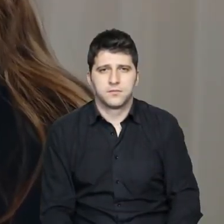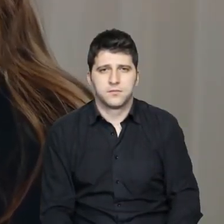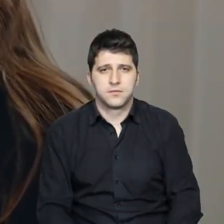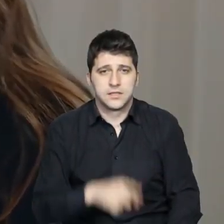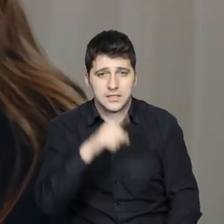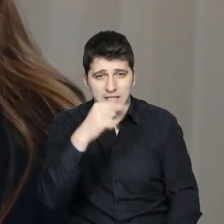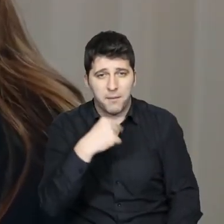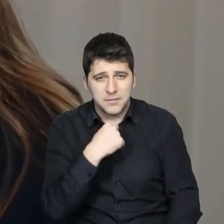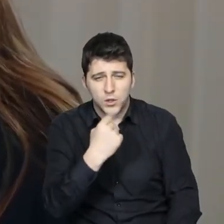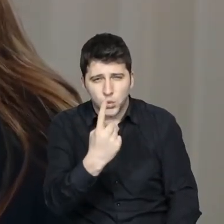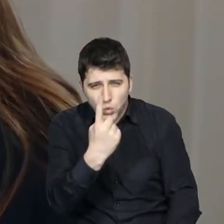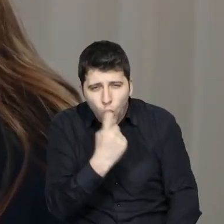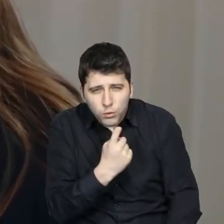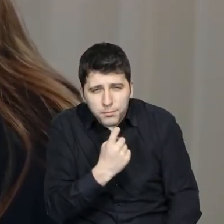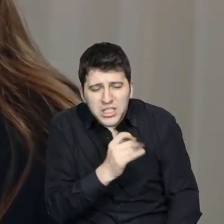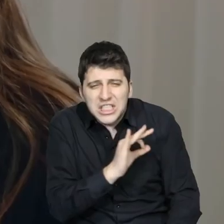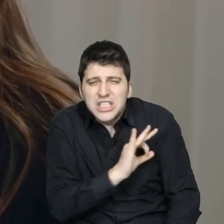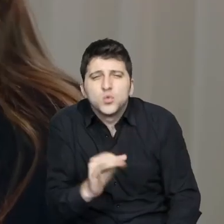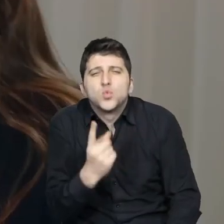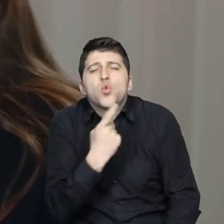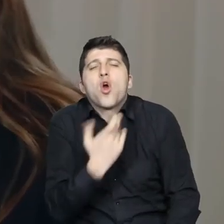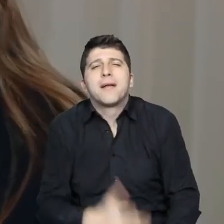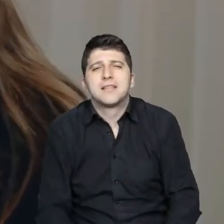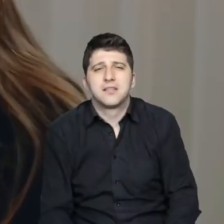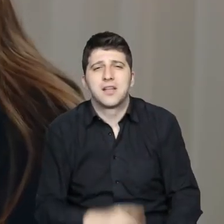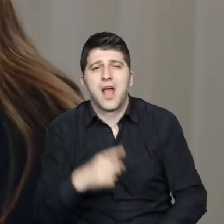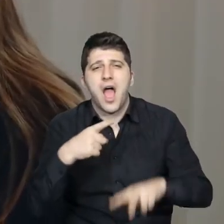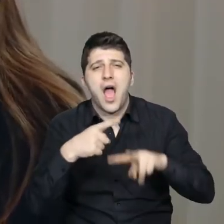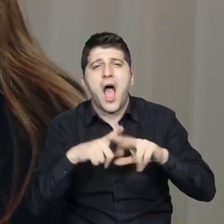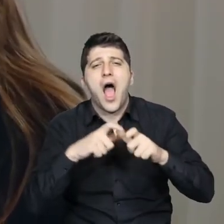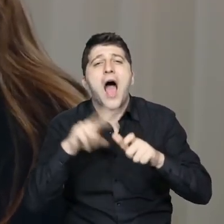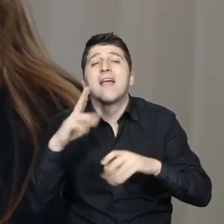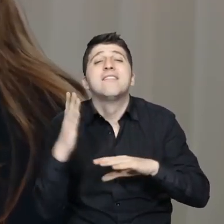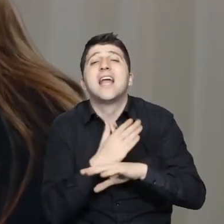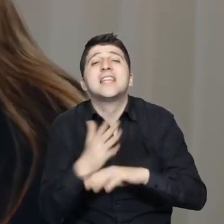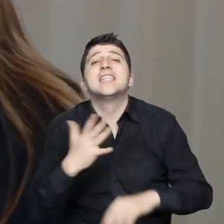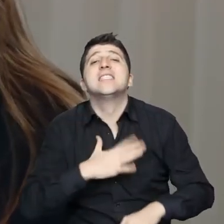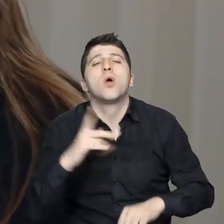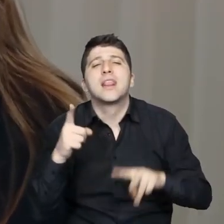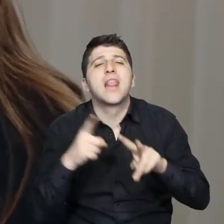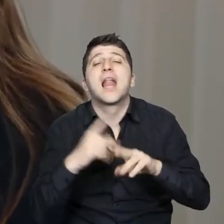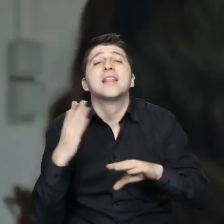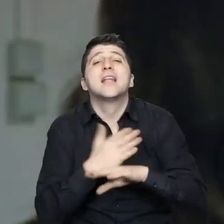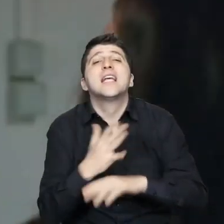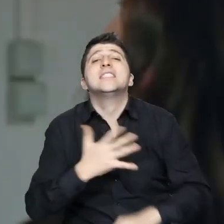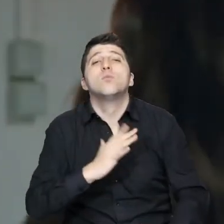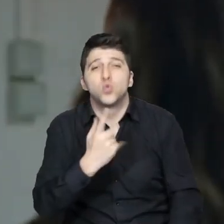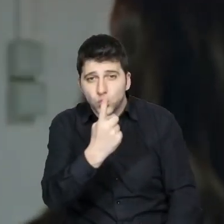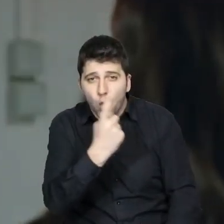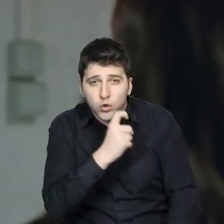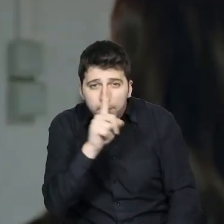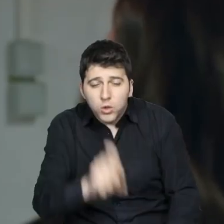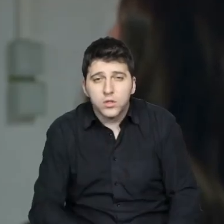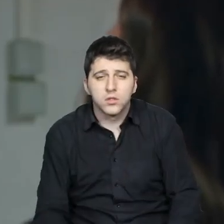Sen bize hiç sordun mu ya? Siz bu Alev'i niye istemiyorsunuz? Bu Nalan'ı niye istemiyorsunuz diye hiç sordun